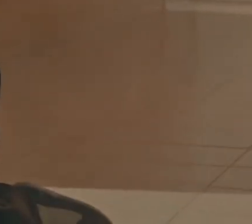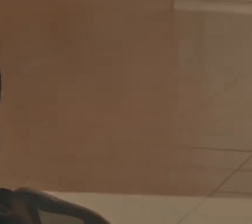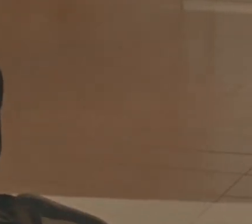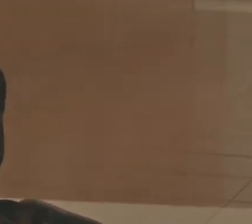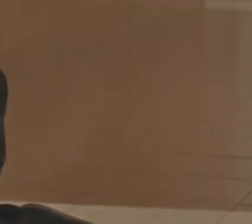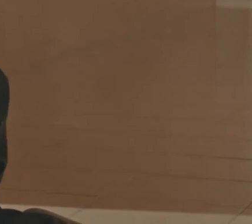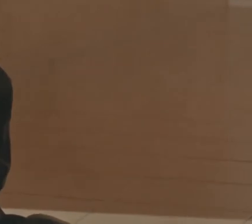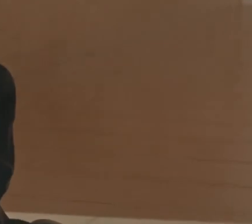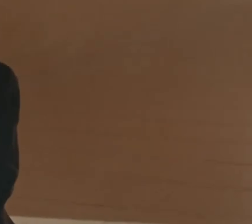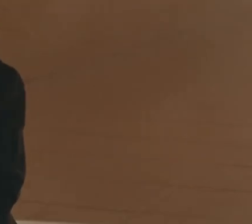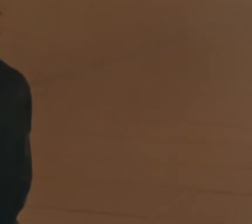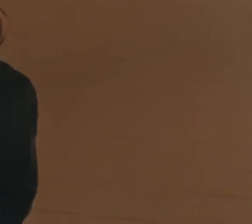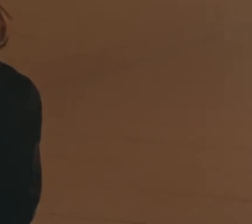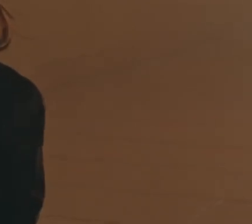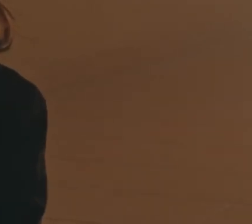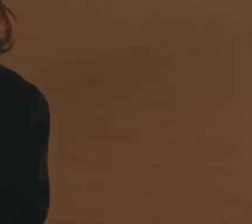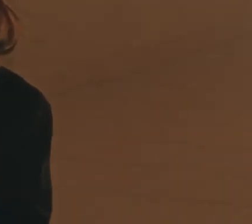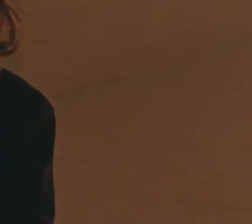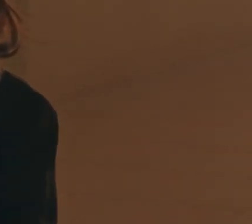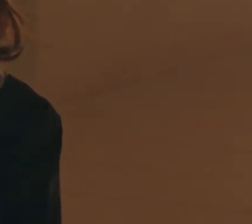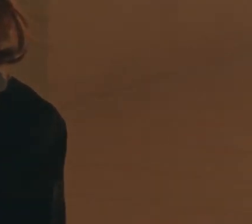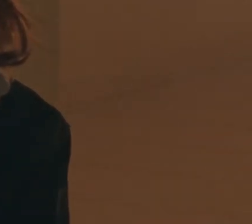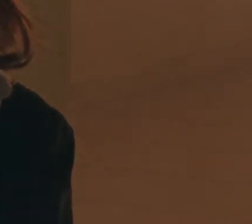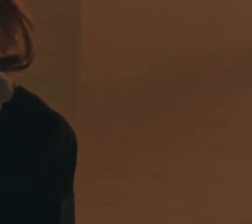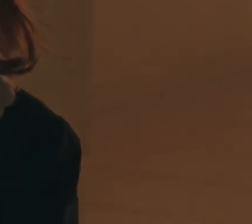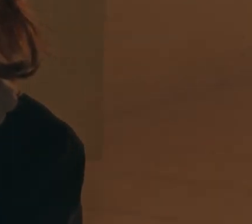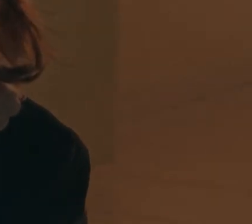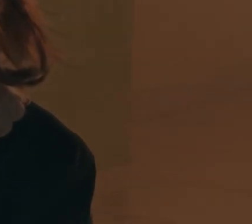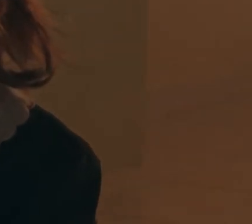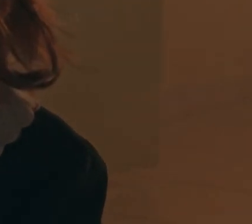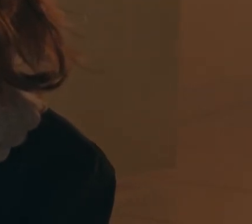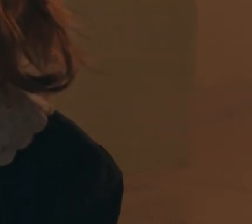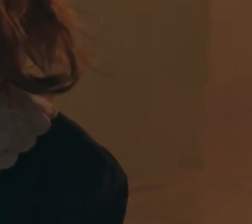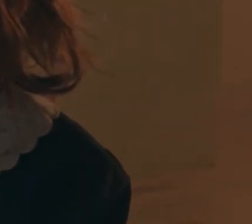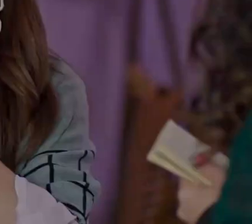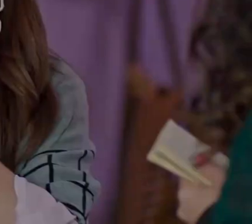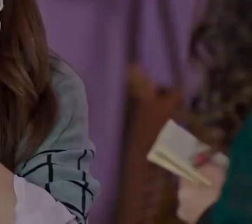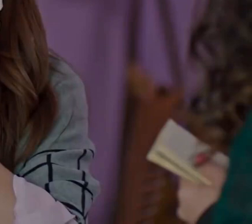Küçük Nalan yere çöktü, ağlayarak bakıyor. Üzerinde beyaz yakalı, siyah okul önlüğü.